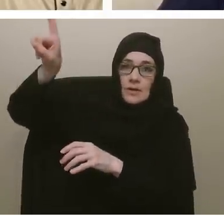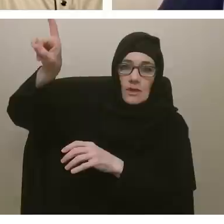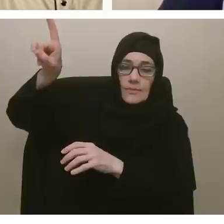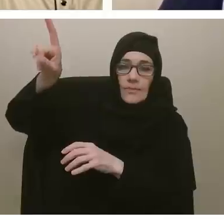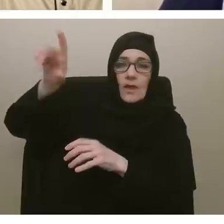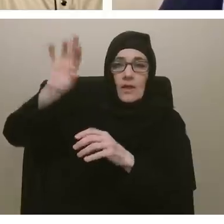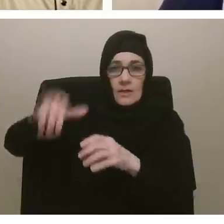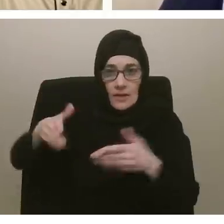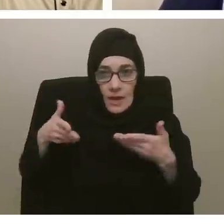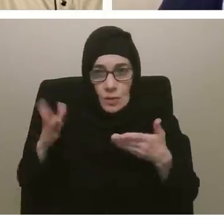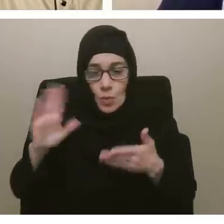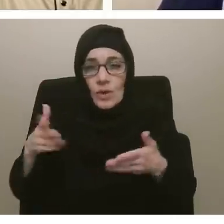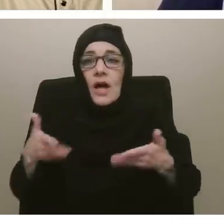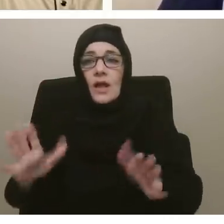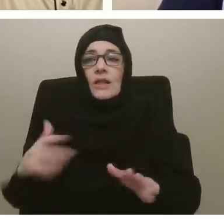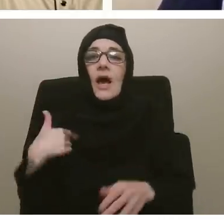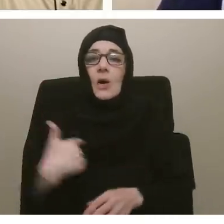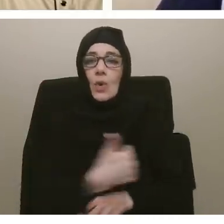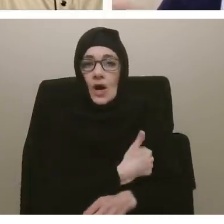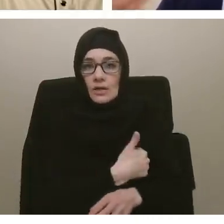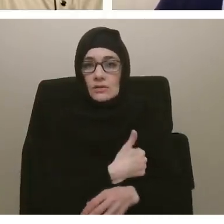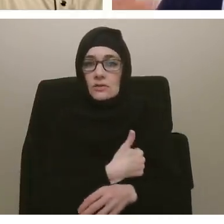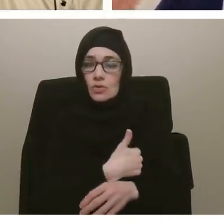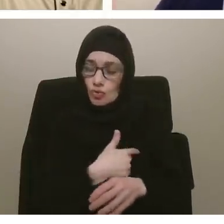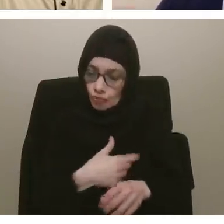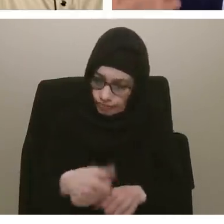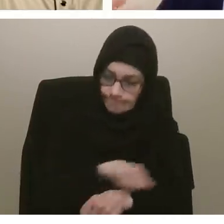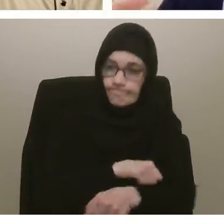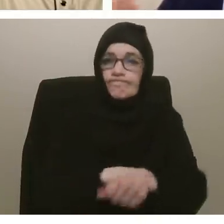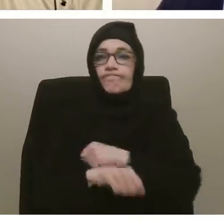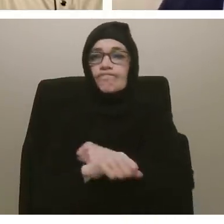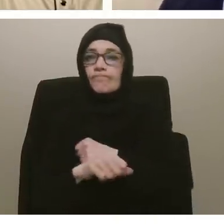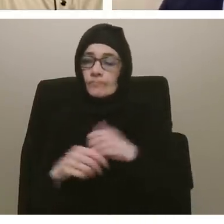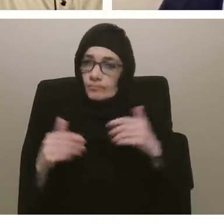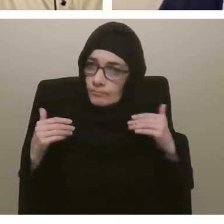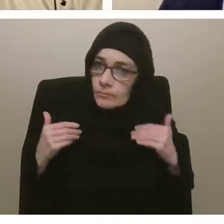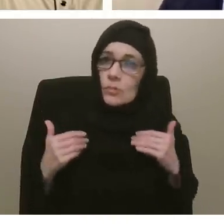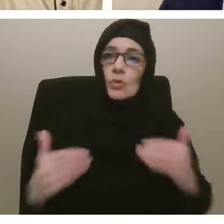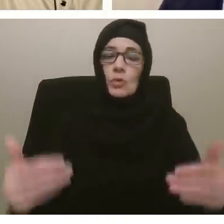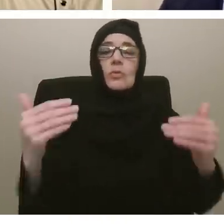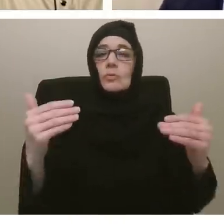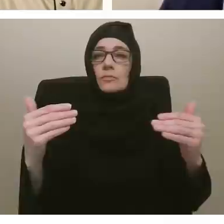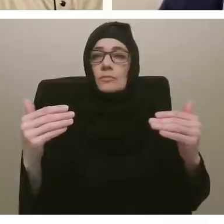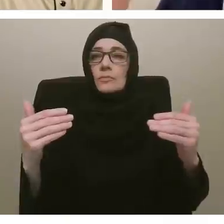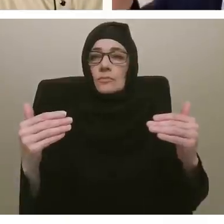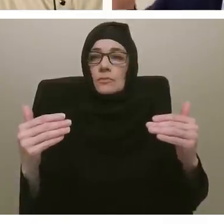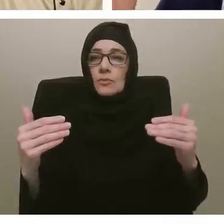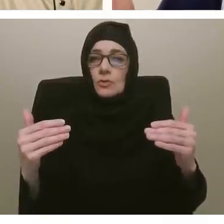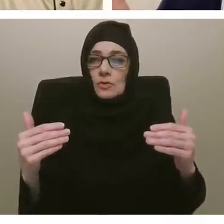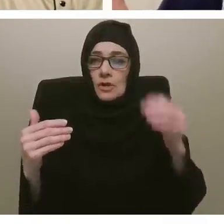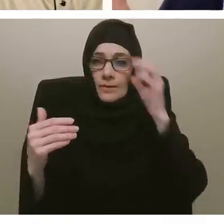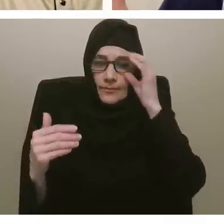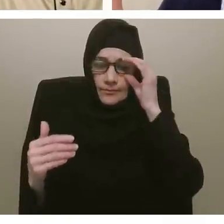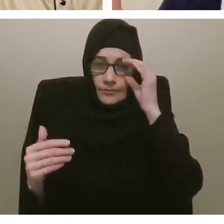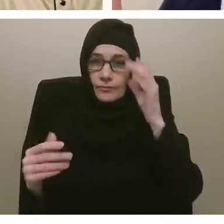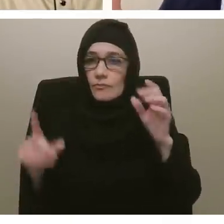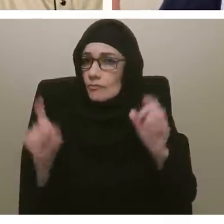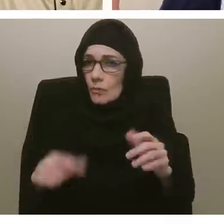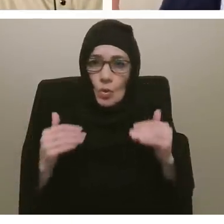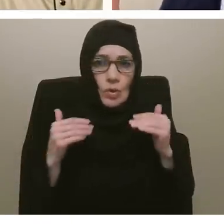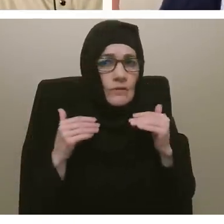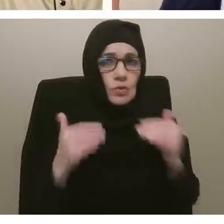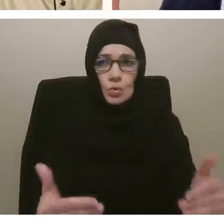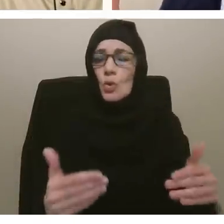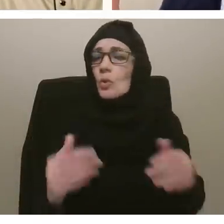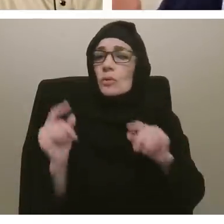and exist the way Sheikh Abdullah was noting. The end of Surah Al-Daha is about, okay, you got to get up and go, you got to work, you know, قُمْ فَأَنذِرْ قُمْ